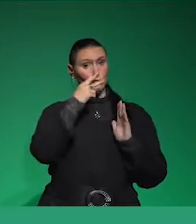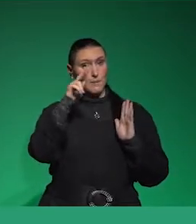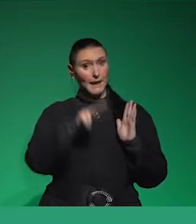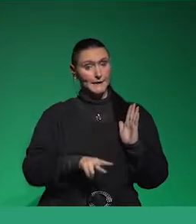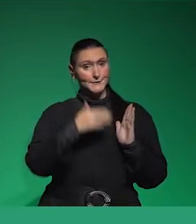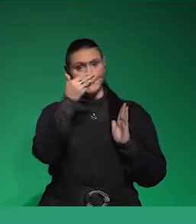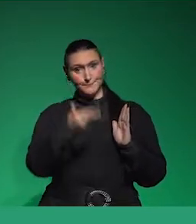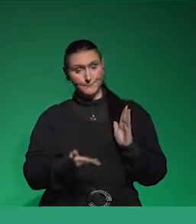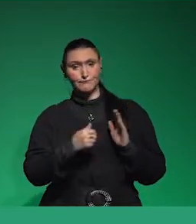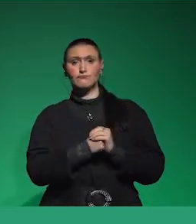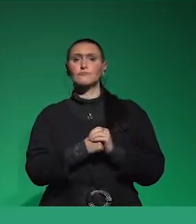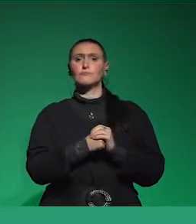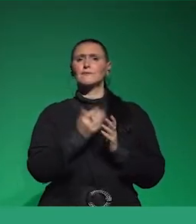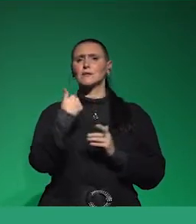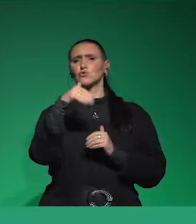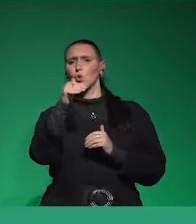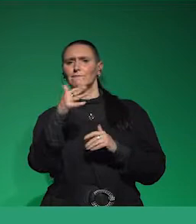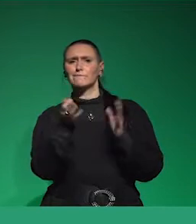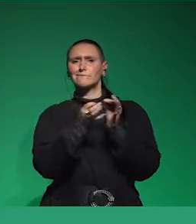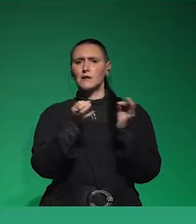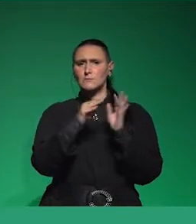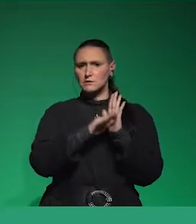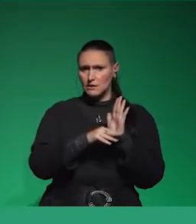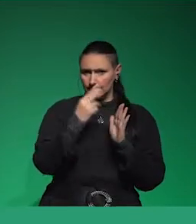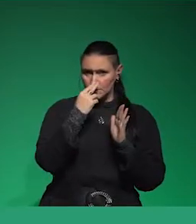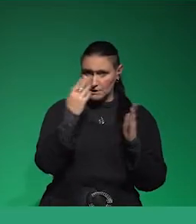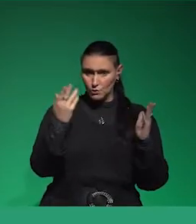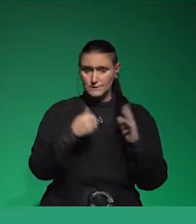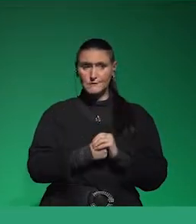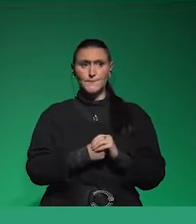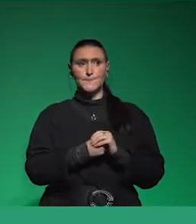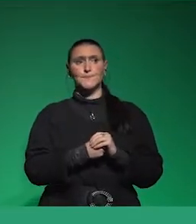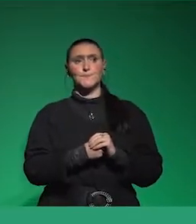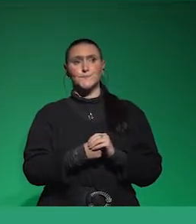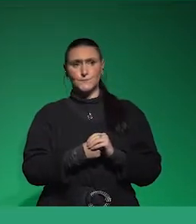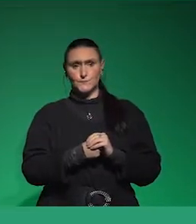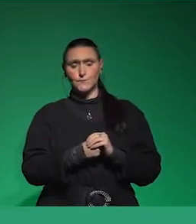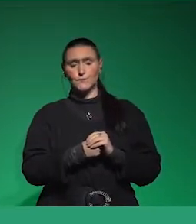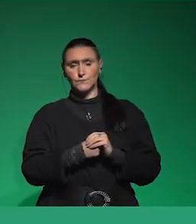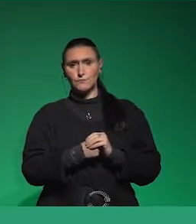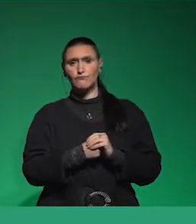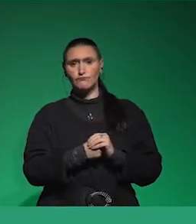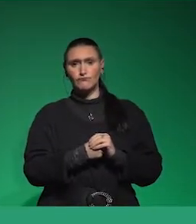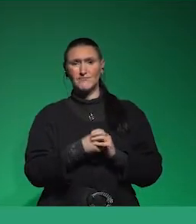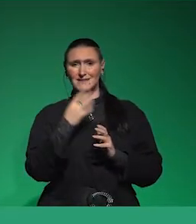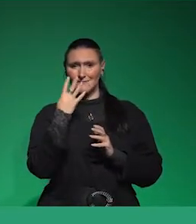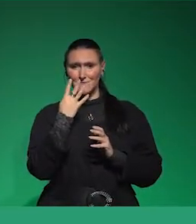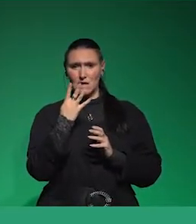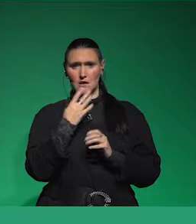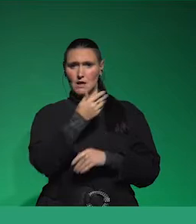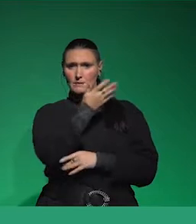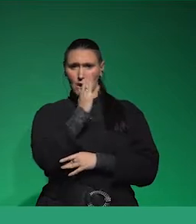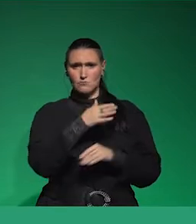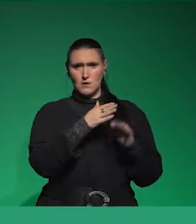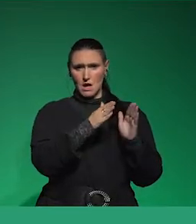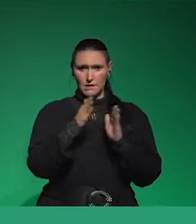wir in der Zukunft vorhalten wollen. Also wir wollen mindestens 4 Baumspezies in